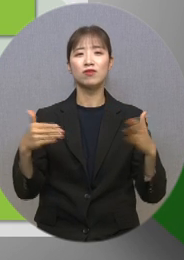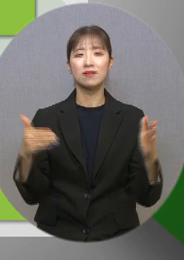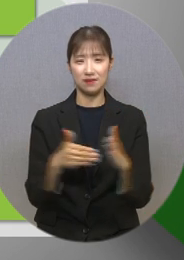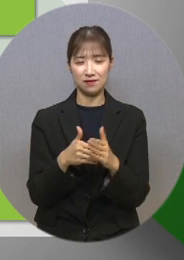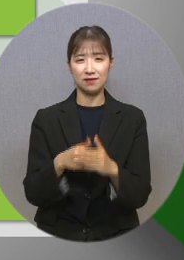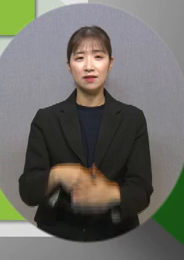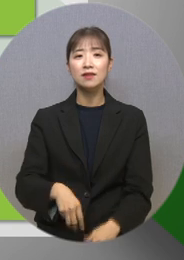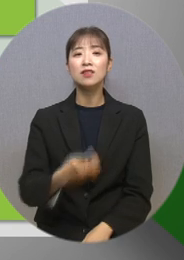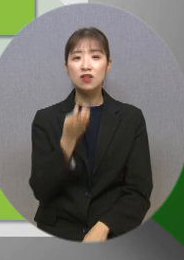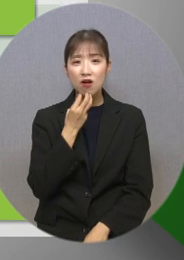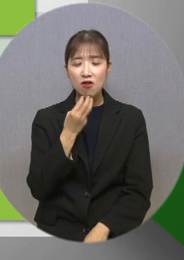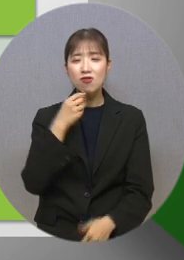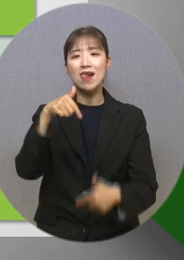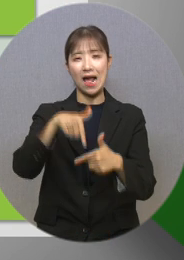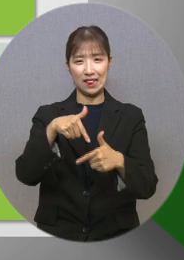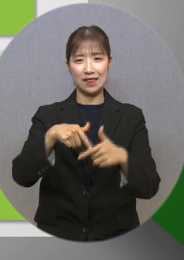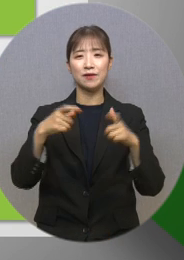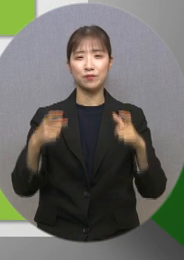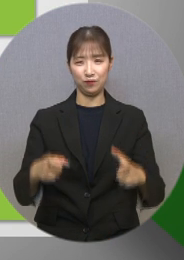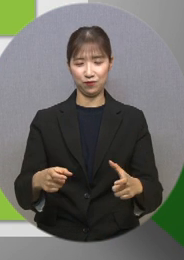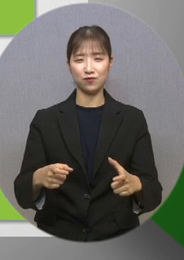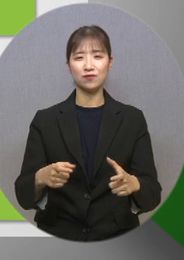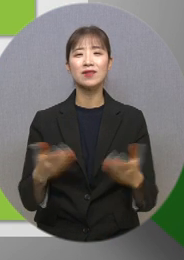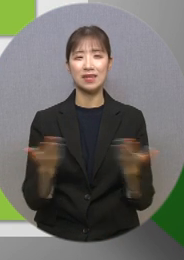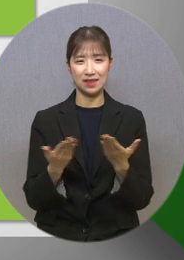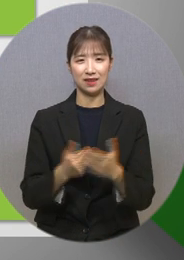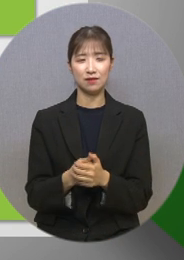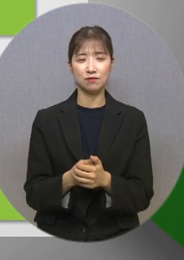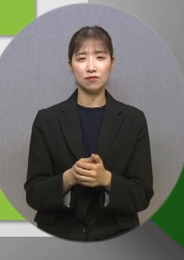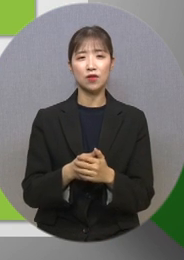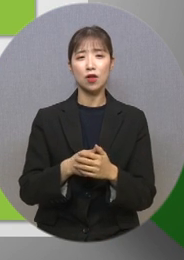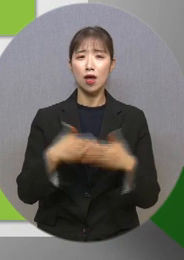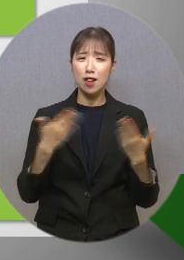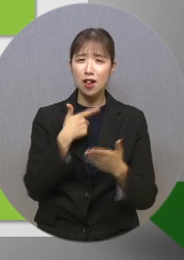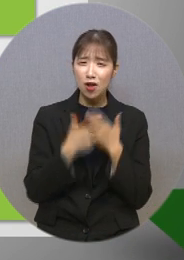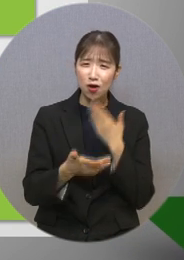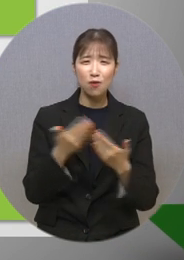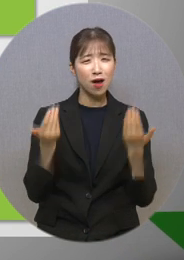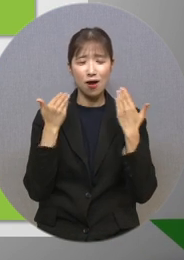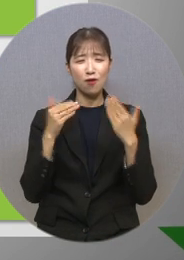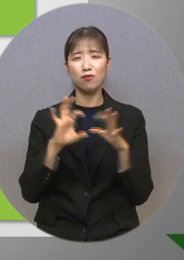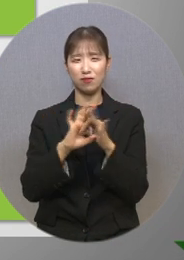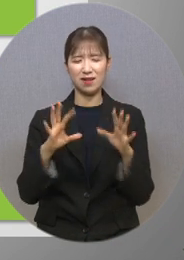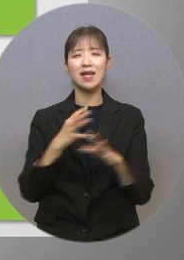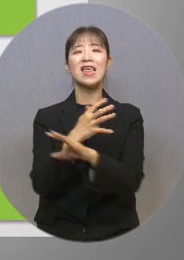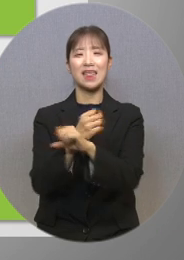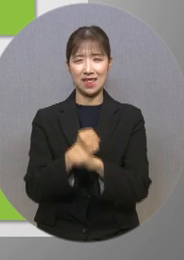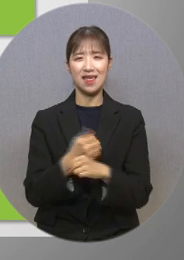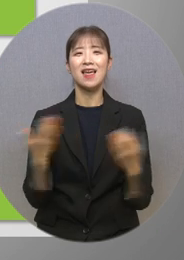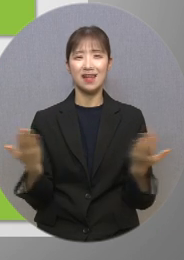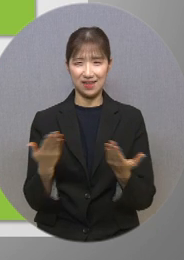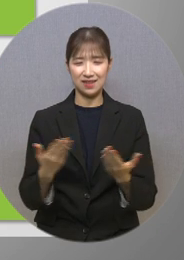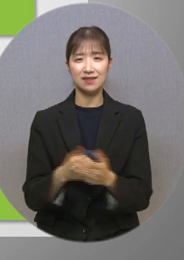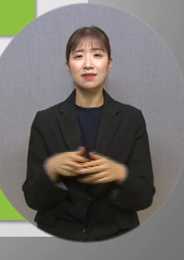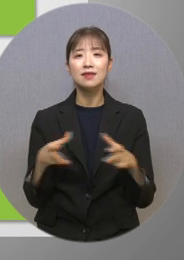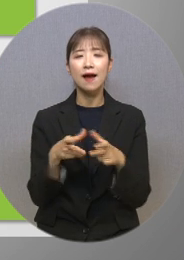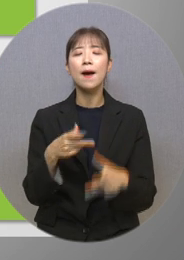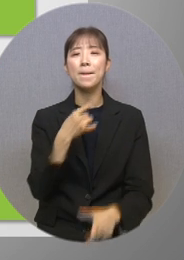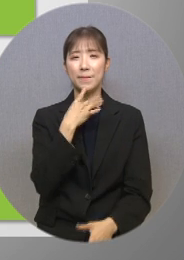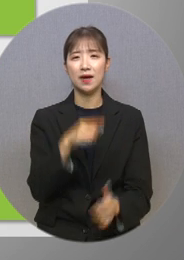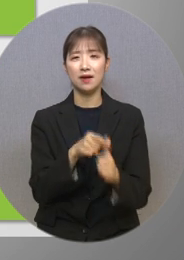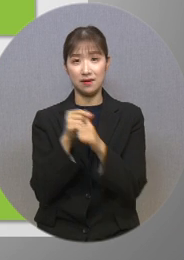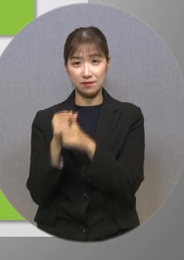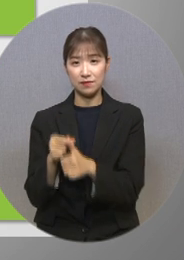근무지는 서울특별시 강남구입니다. 경력과 학력은 무관하며 계약직을 채용합니다. 장애인만